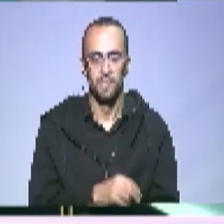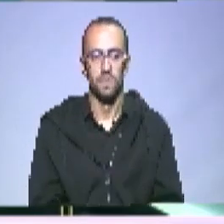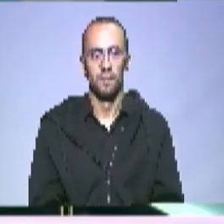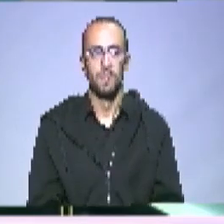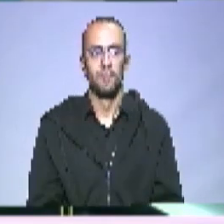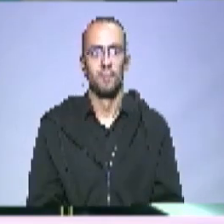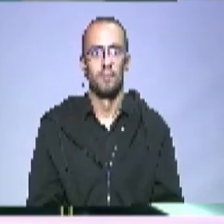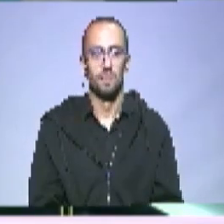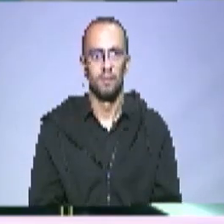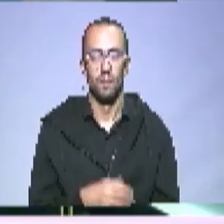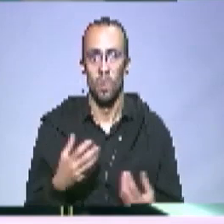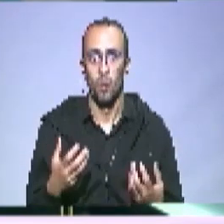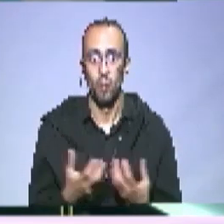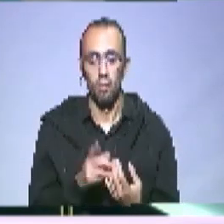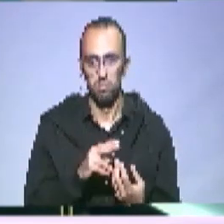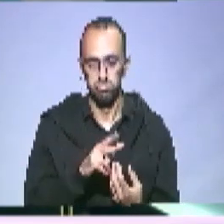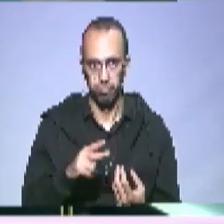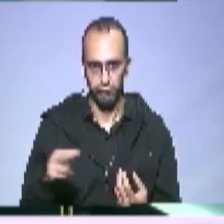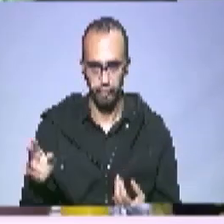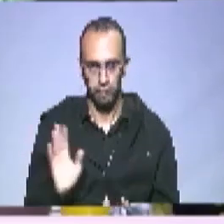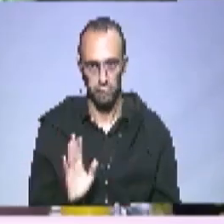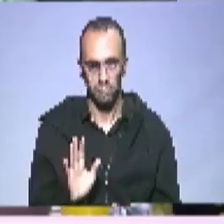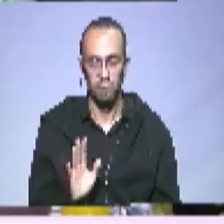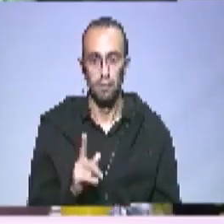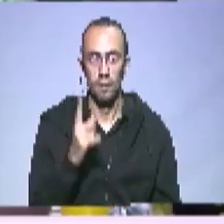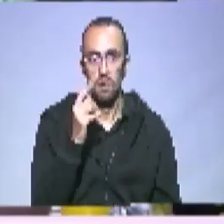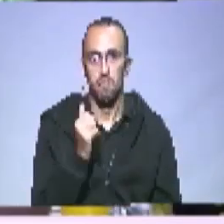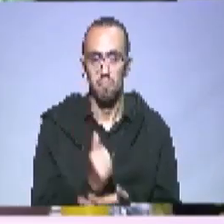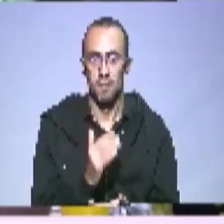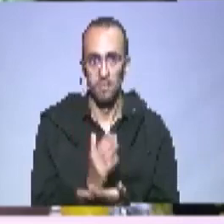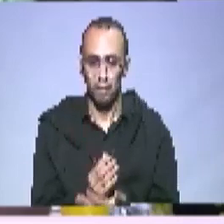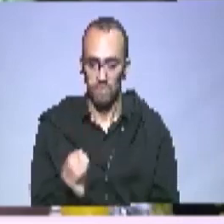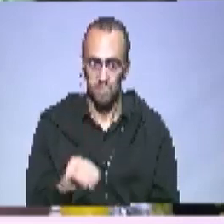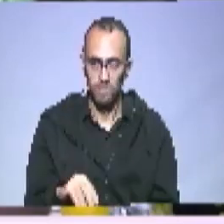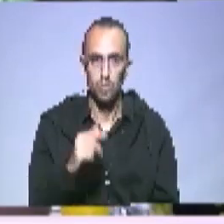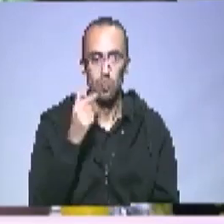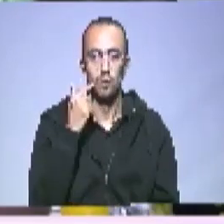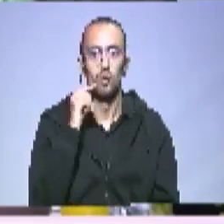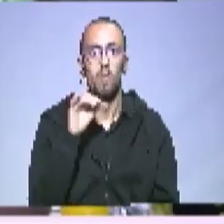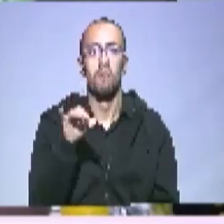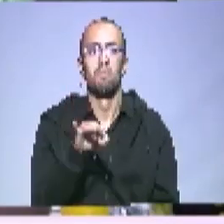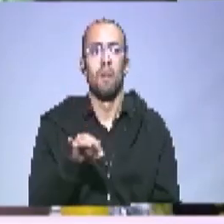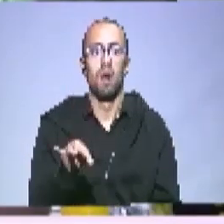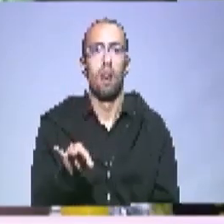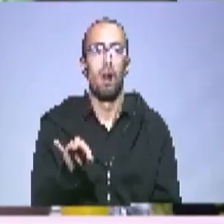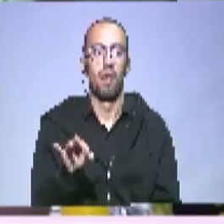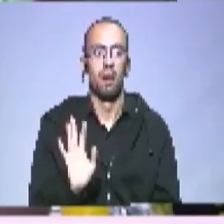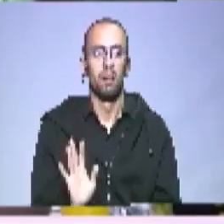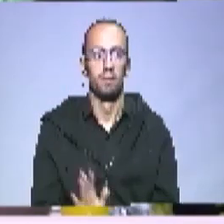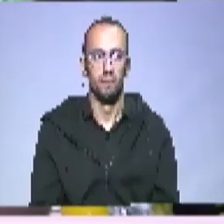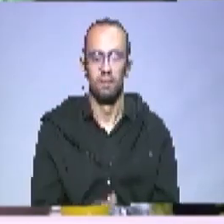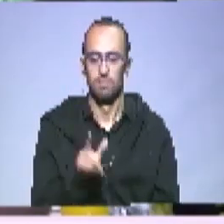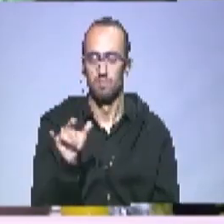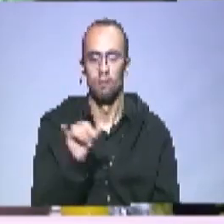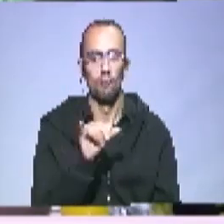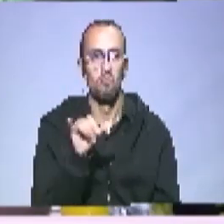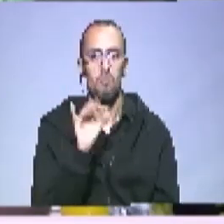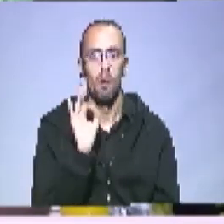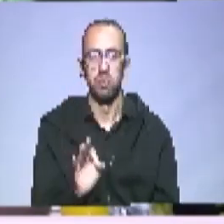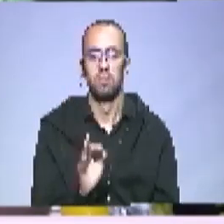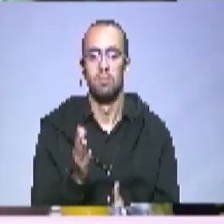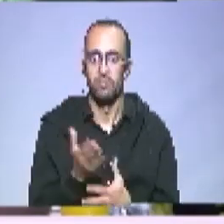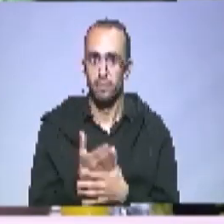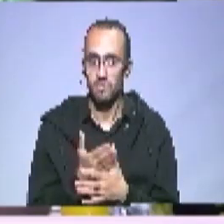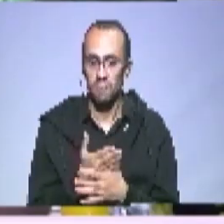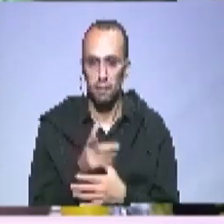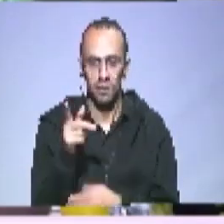ماشي. إحنا معانا خضار كتير جدا. حطيت البصل يتكرمل قلت. أيوة طبعا. ده مهم جدا بقى، لأن هو ده